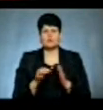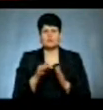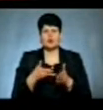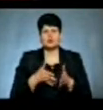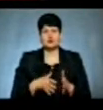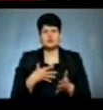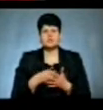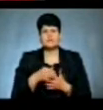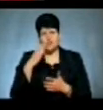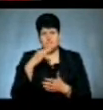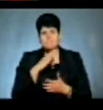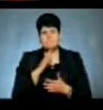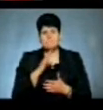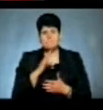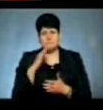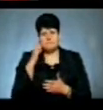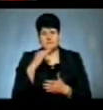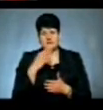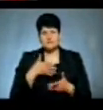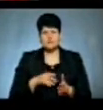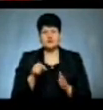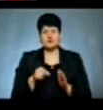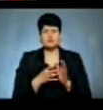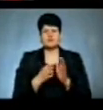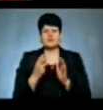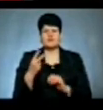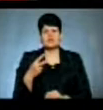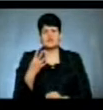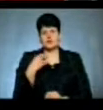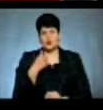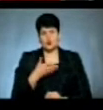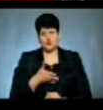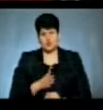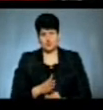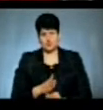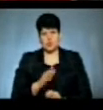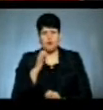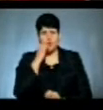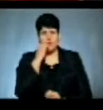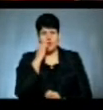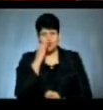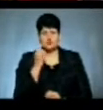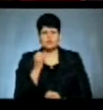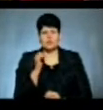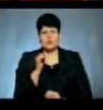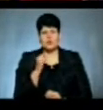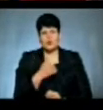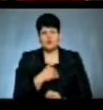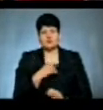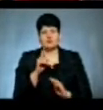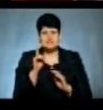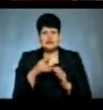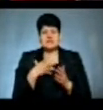свого батька, який народився 1924 року народження. І про бабусю. Хочемо знати